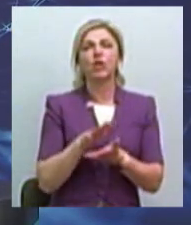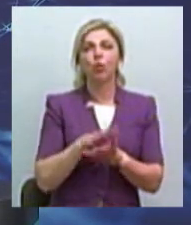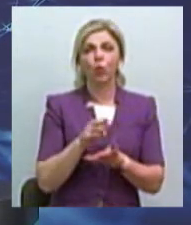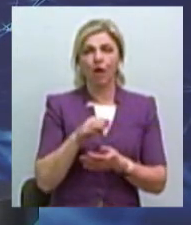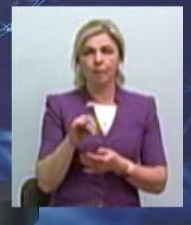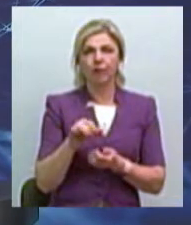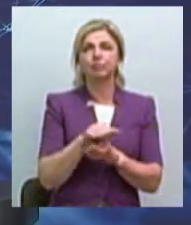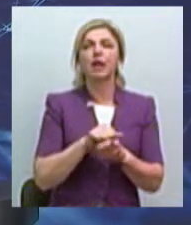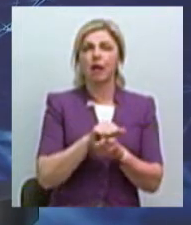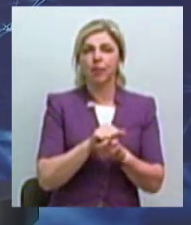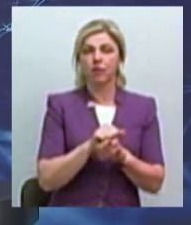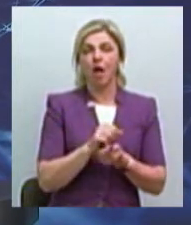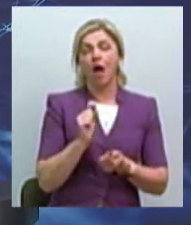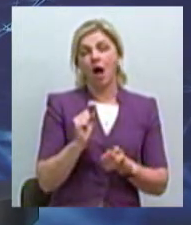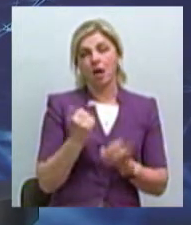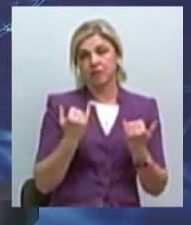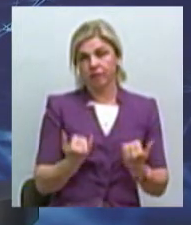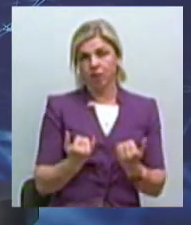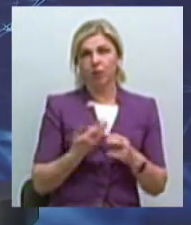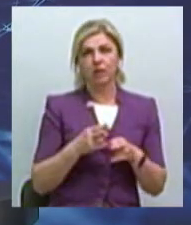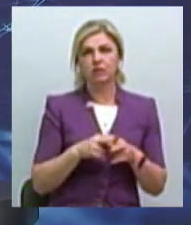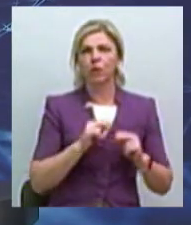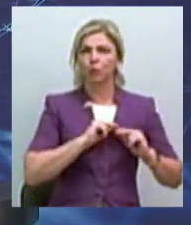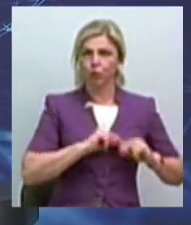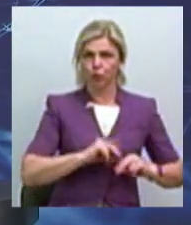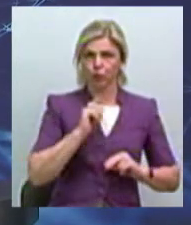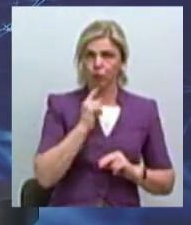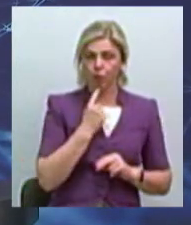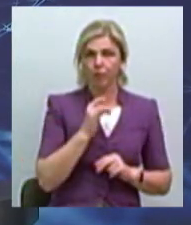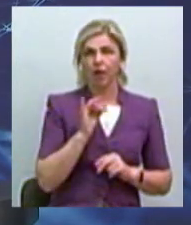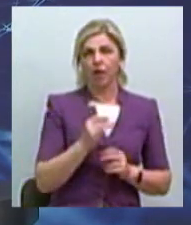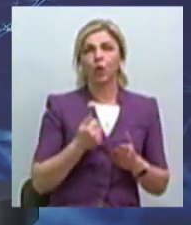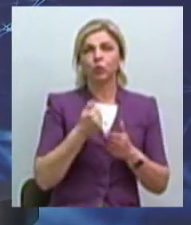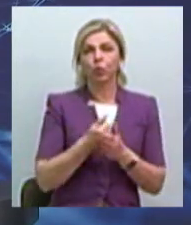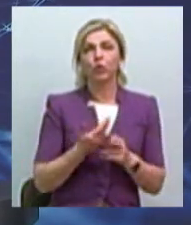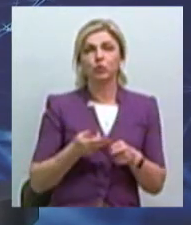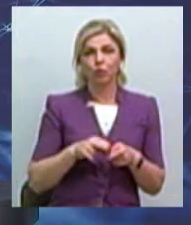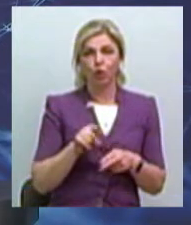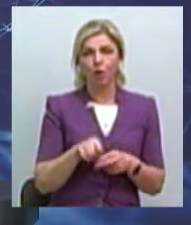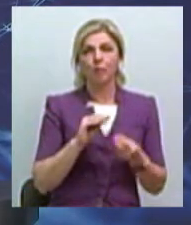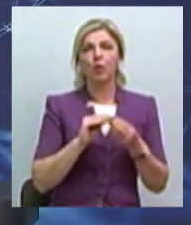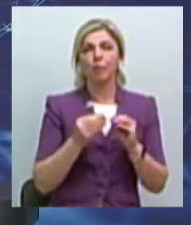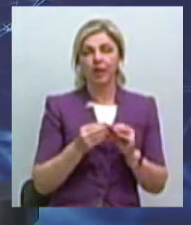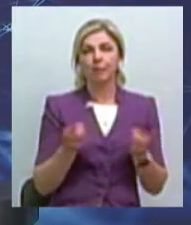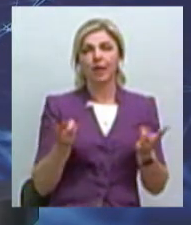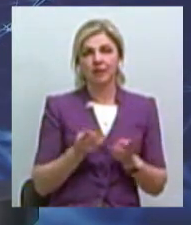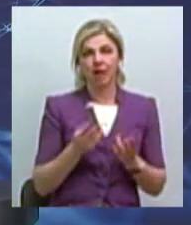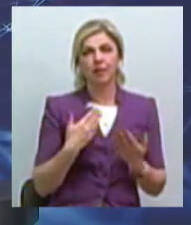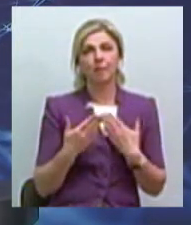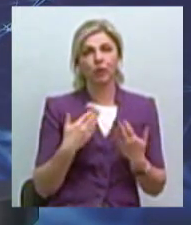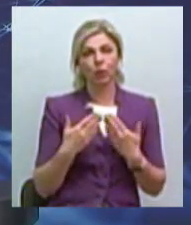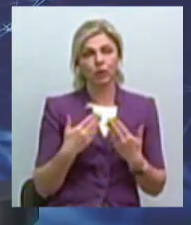на сьогоднішній день це дуже трудоємко, і до цієї проблеми потрібно підходити